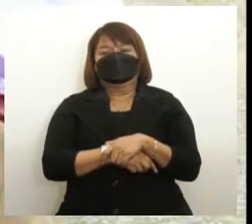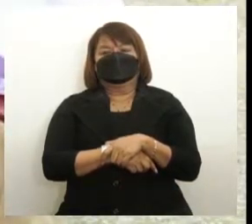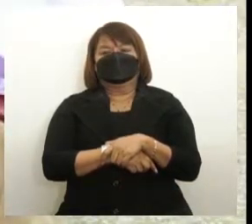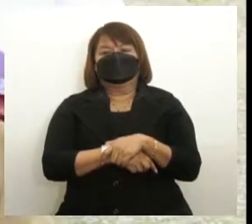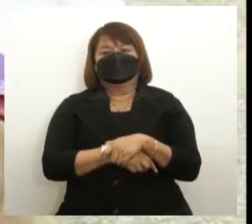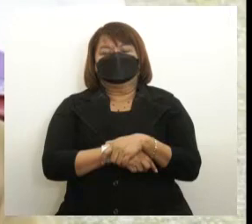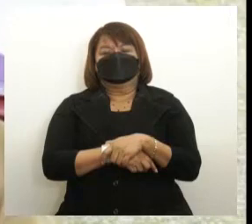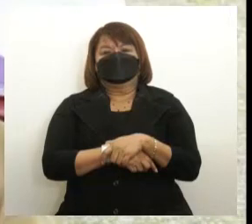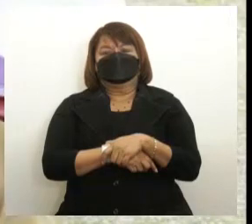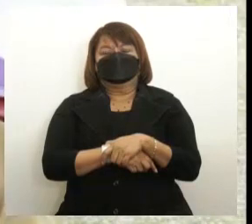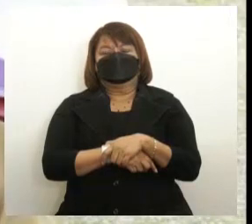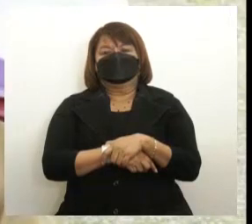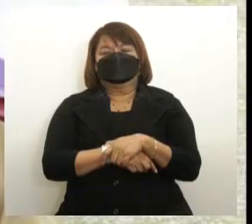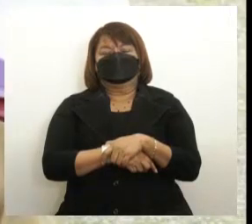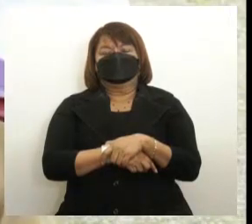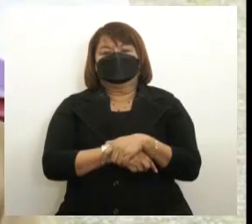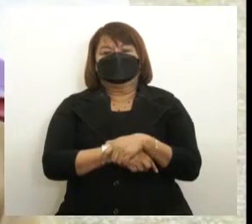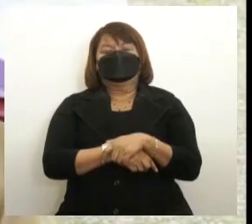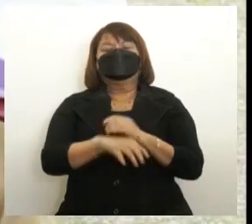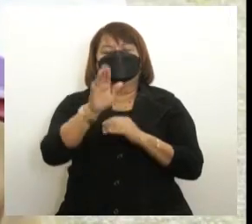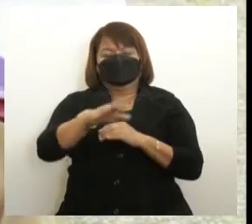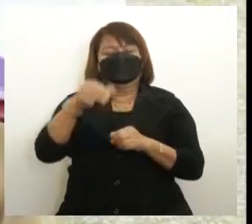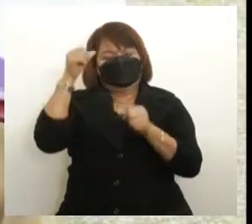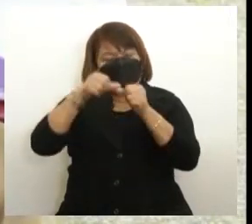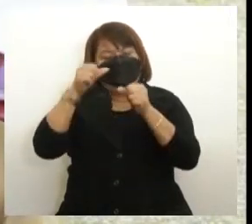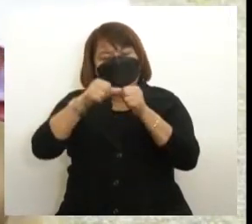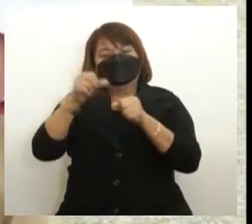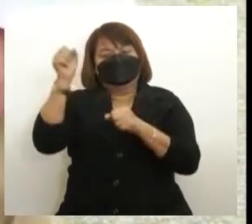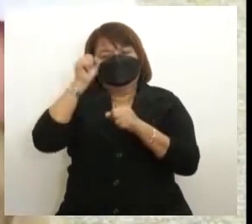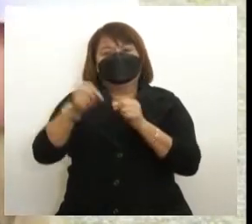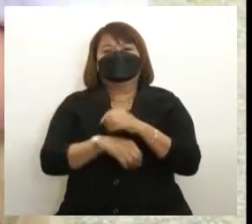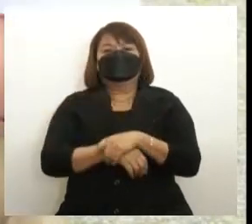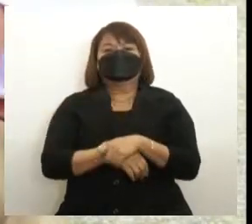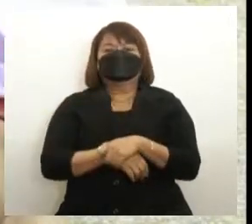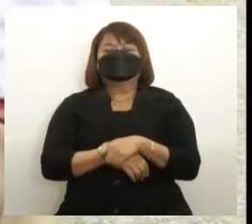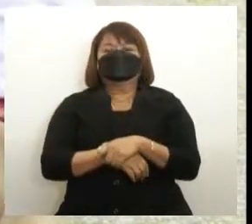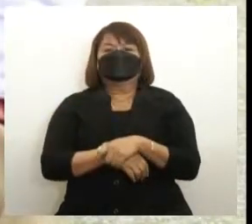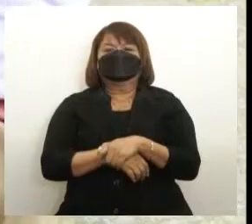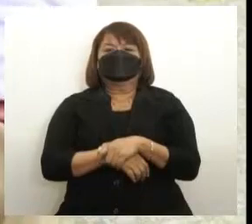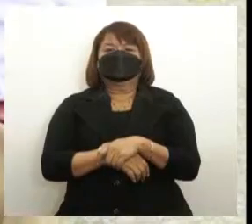าระนั้นเล่ากลายเป็นไม่ทันไม่ขาดฉันรักกันนานฟัน